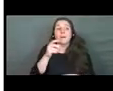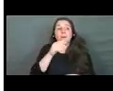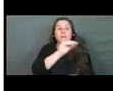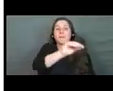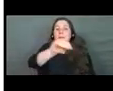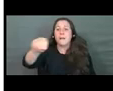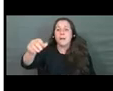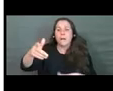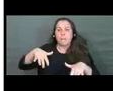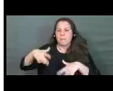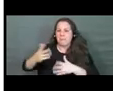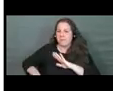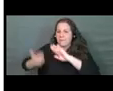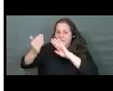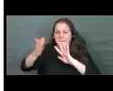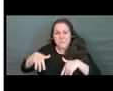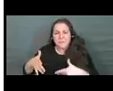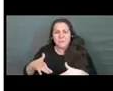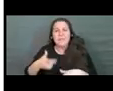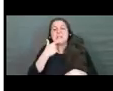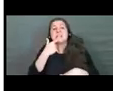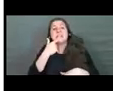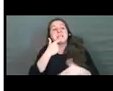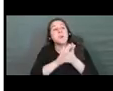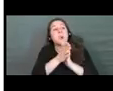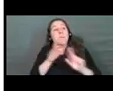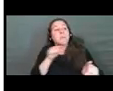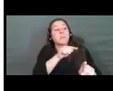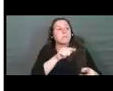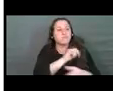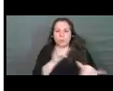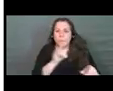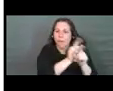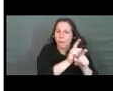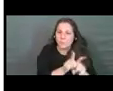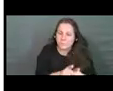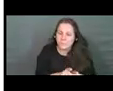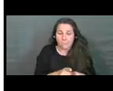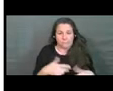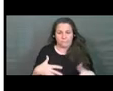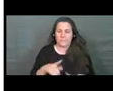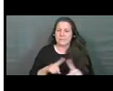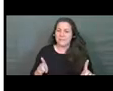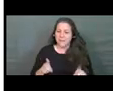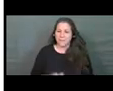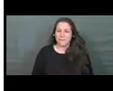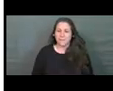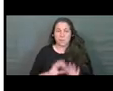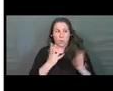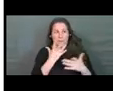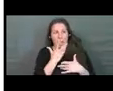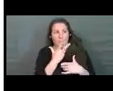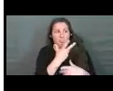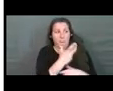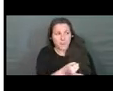que des clients chez qui ils travaillent. Donc, c'est différent. Travailler la relation de confiance, ça peut demander un petit